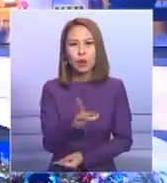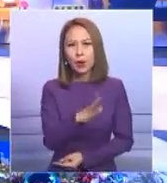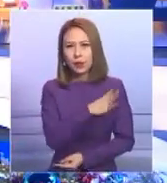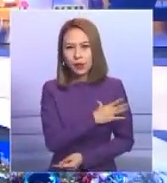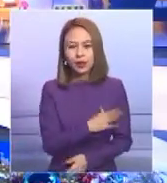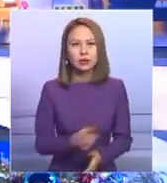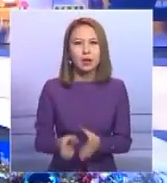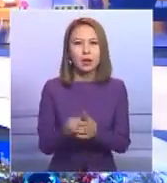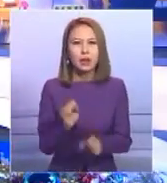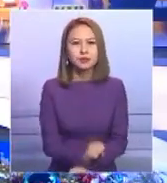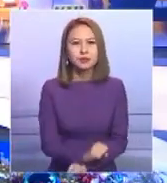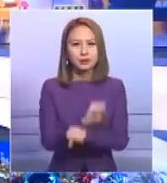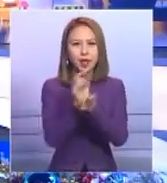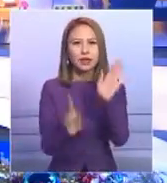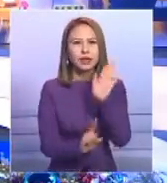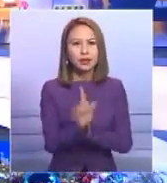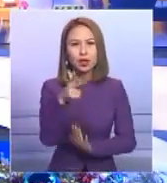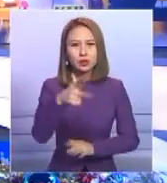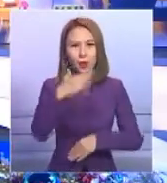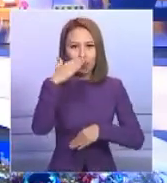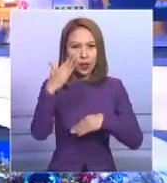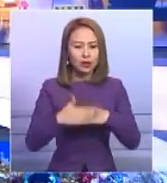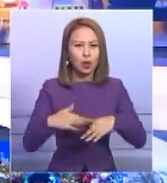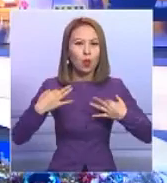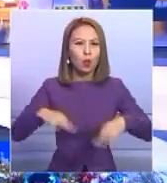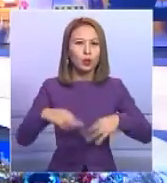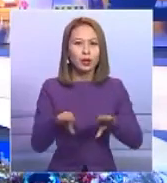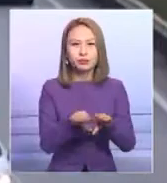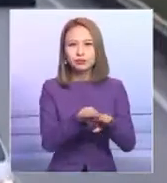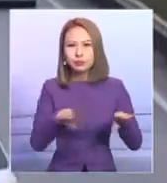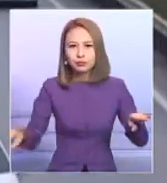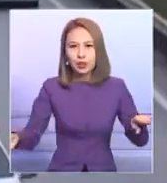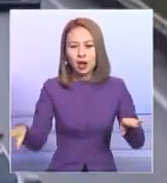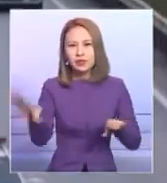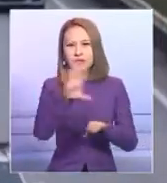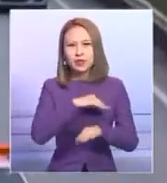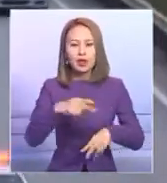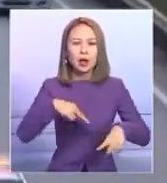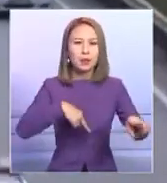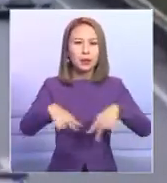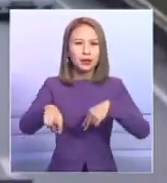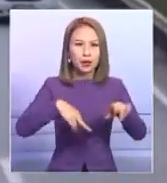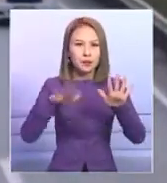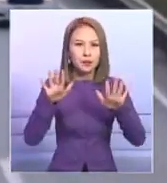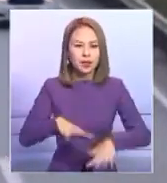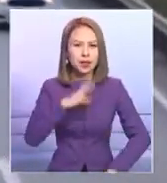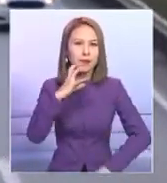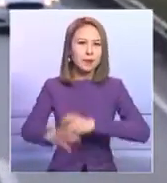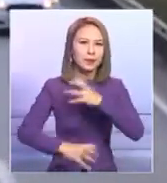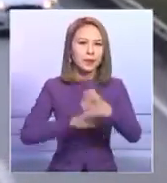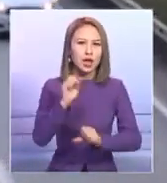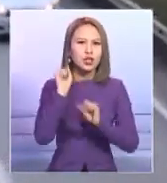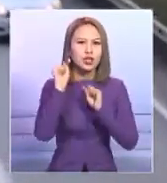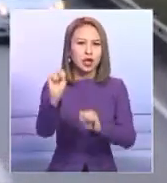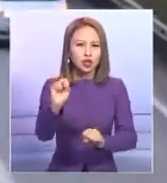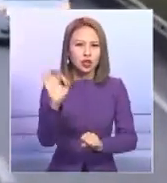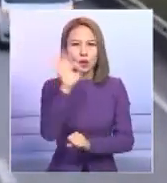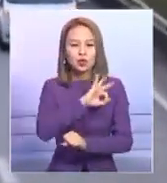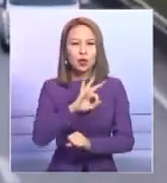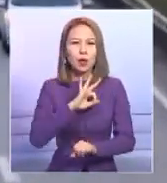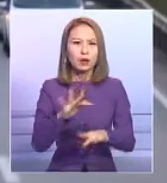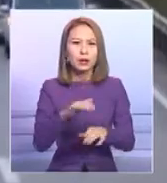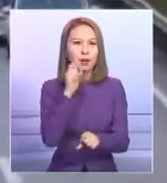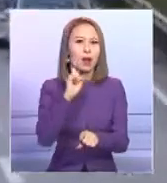бейбіт шеруге шықты. Шерушілер 3000-ға жуық көлікпен орталық көшелерді жүріп өтіп, әлемдегі қарулы қақтығыстар мен лаңкестік